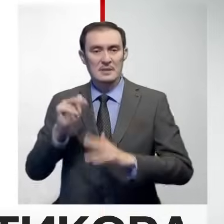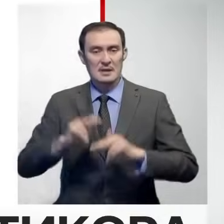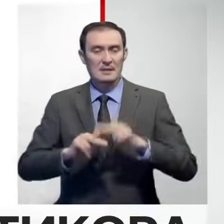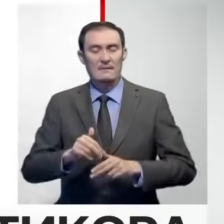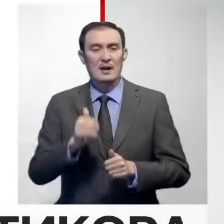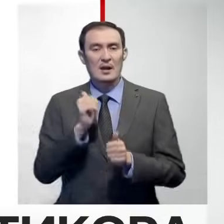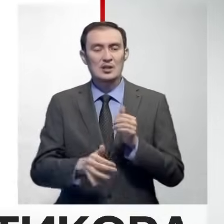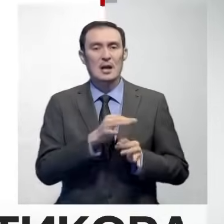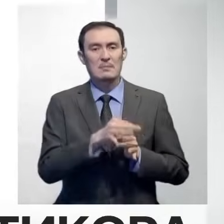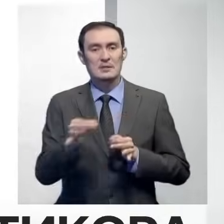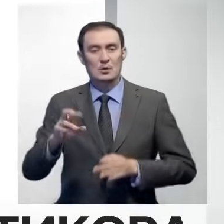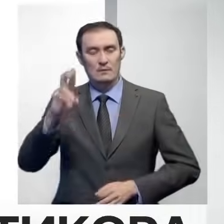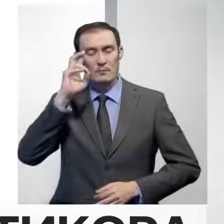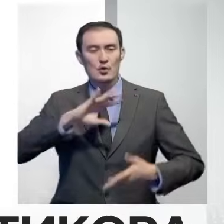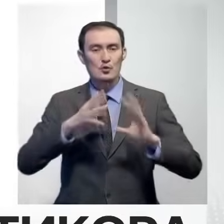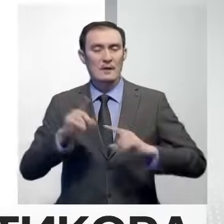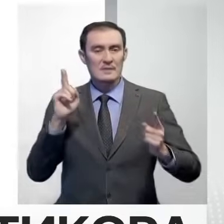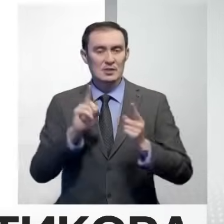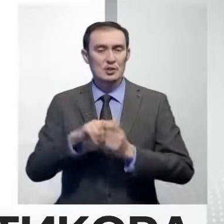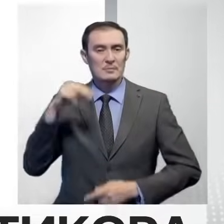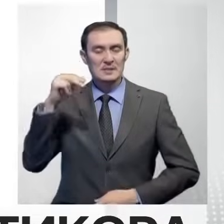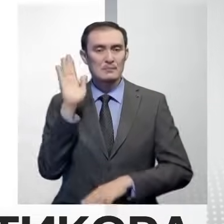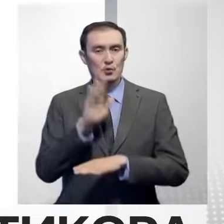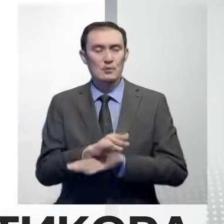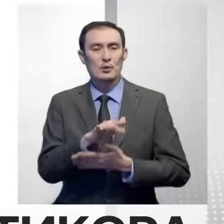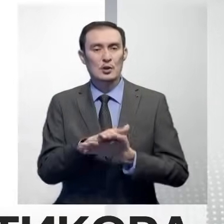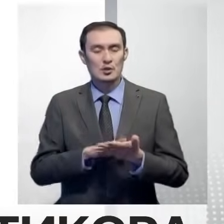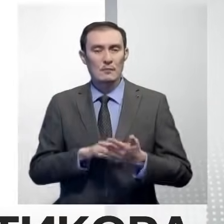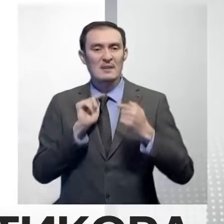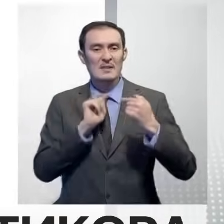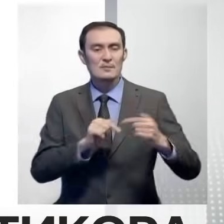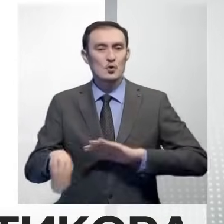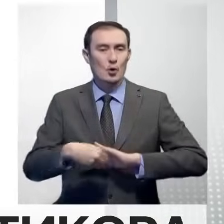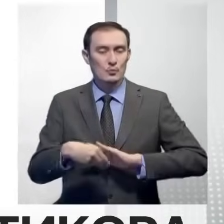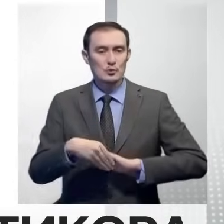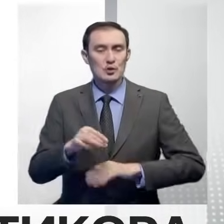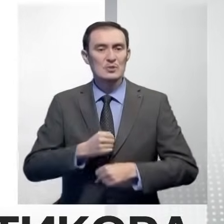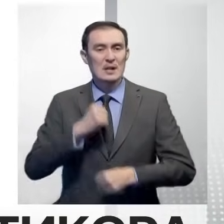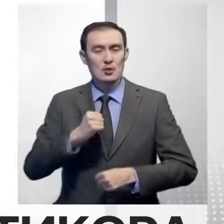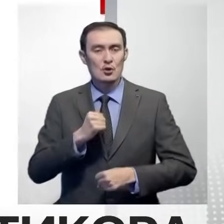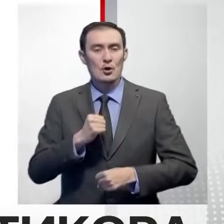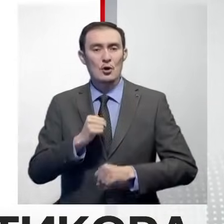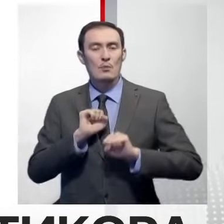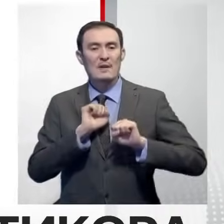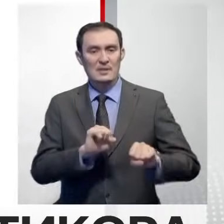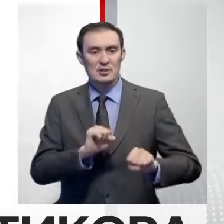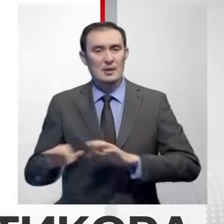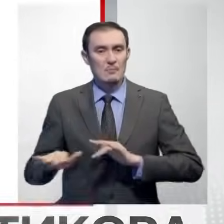регионах страны. По итогам встречи президент дал ряд поручений по дальнейшему противодействию коррупции и усилению профилактических